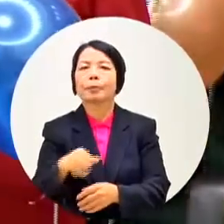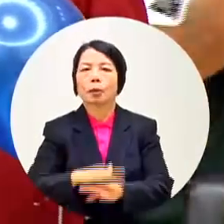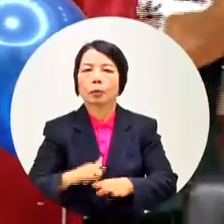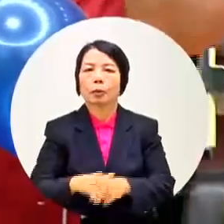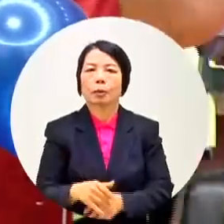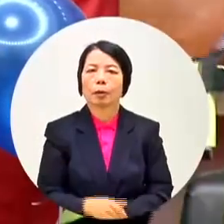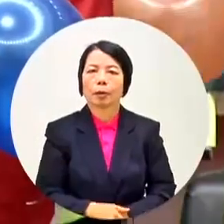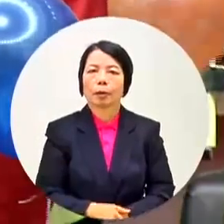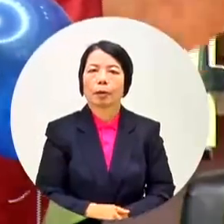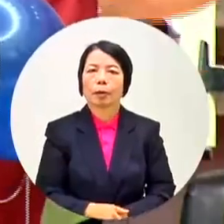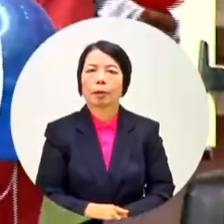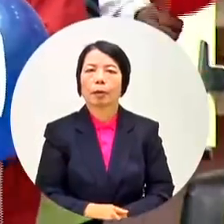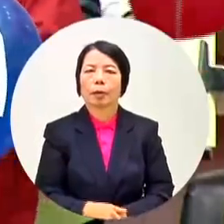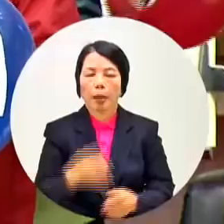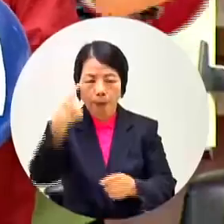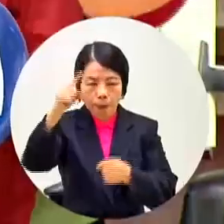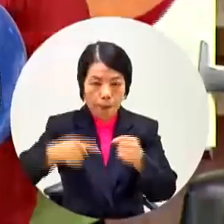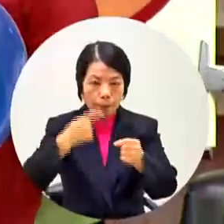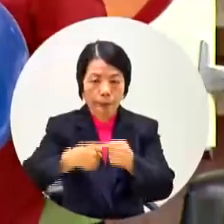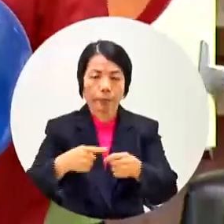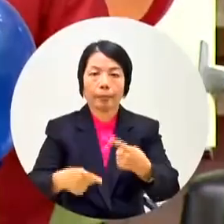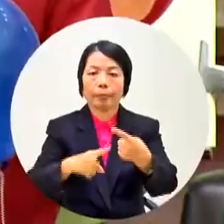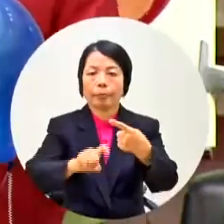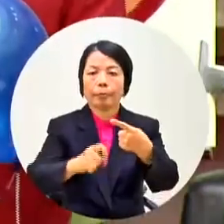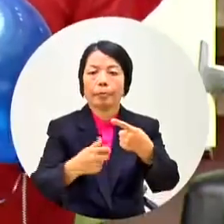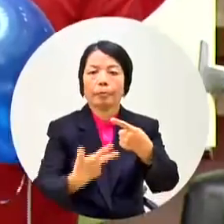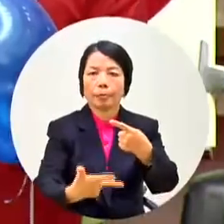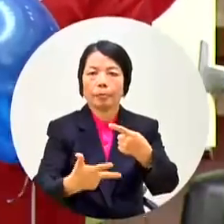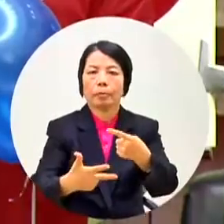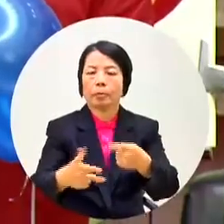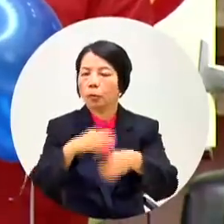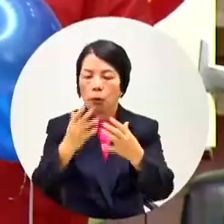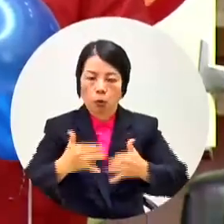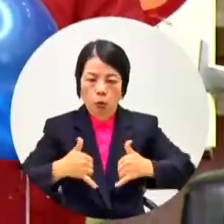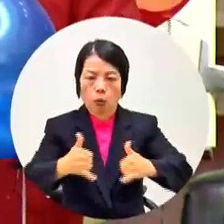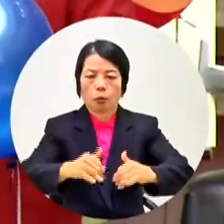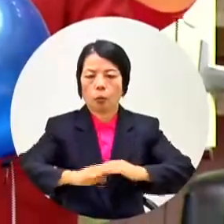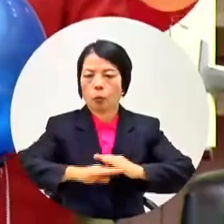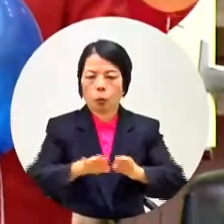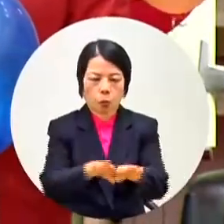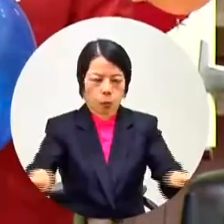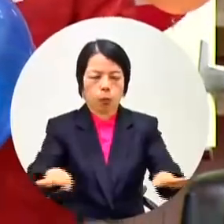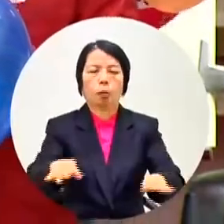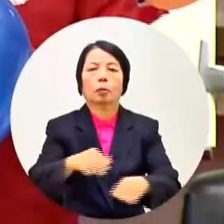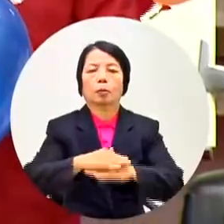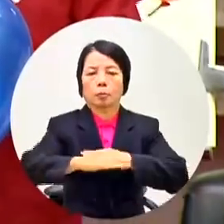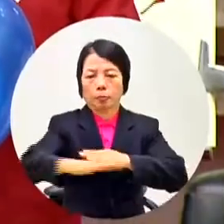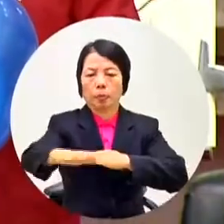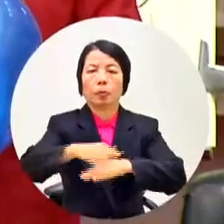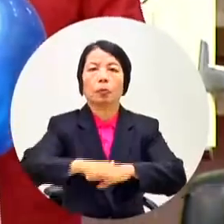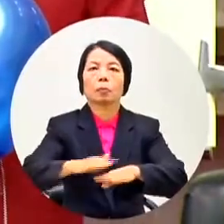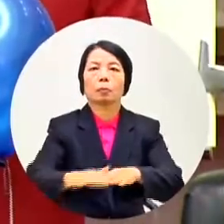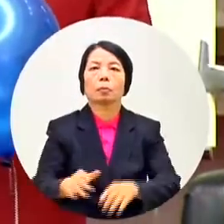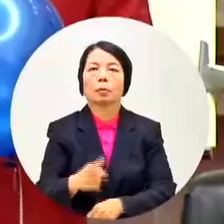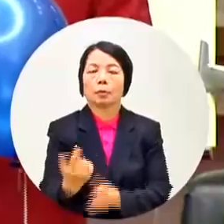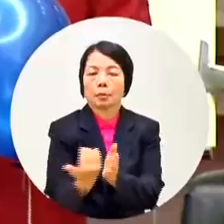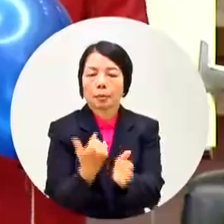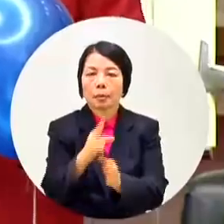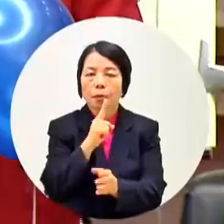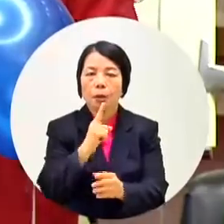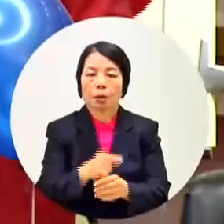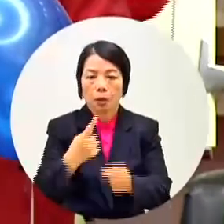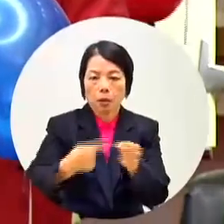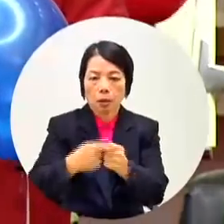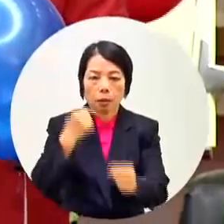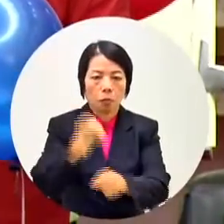完全达到路评，我知道你的意思。好，最后一个问题。你曾经说过，如果一年之后做不好， 会有一个副